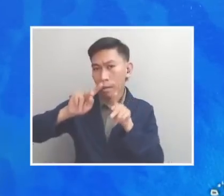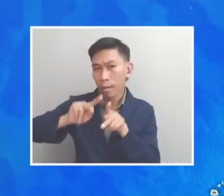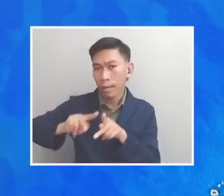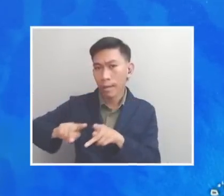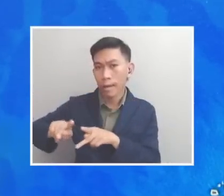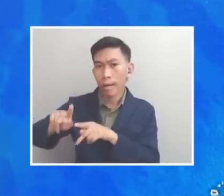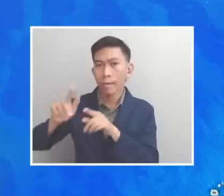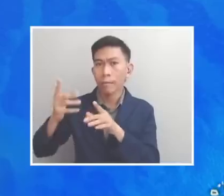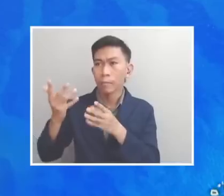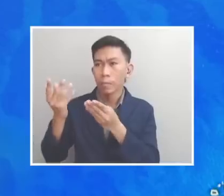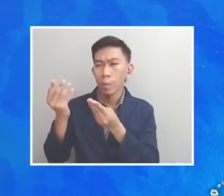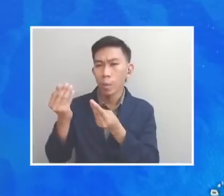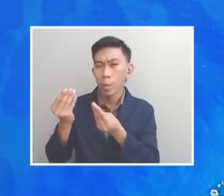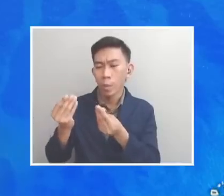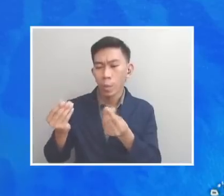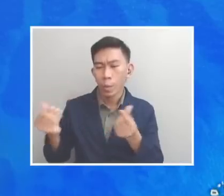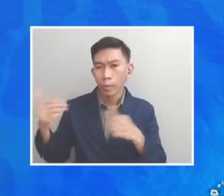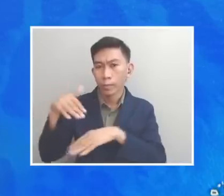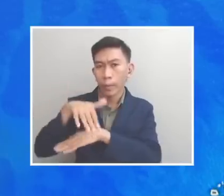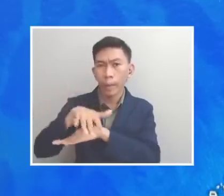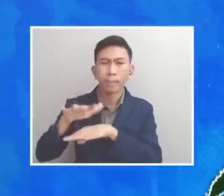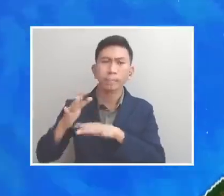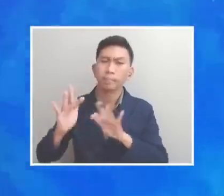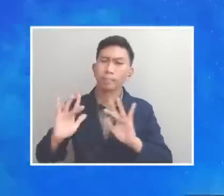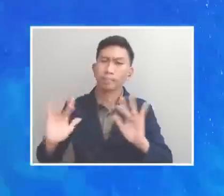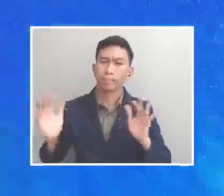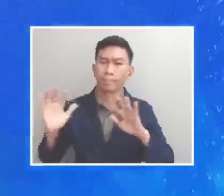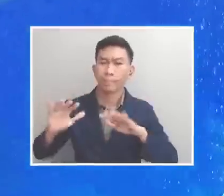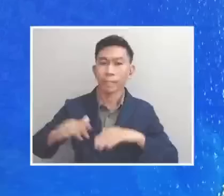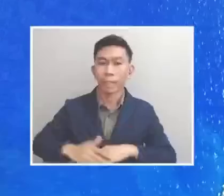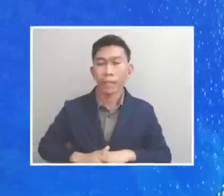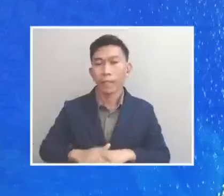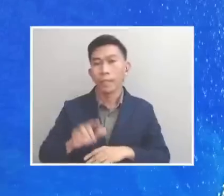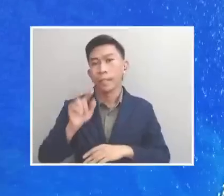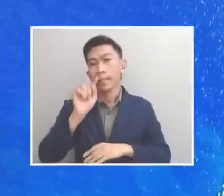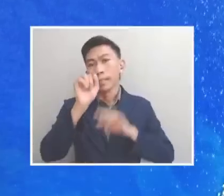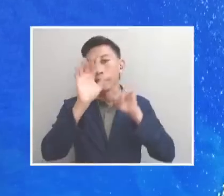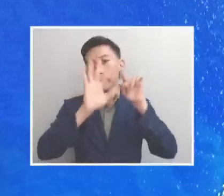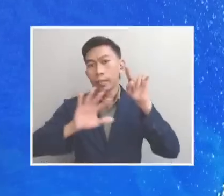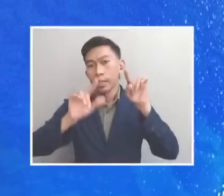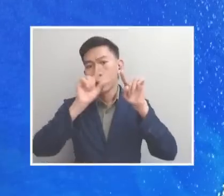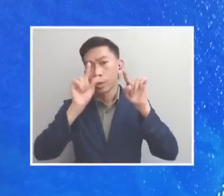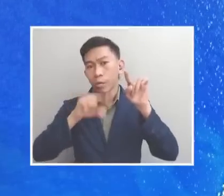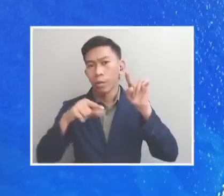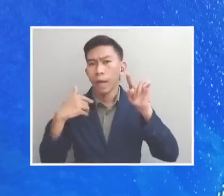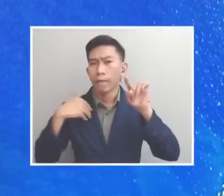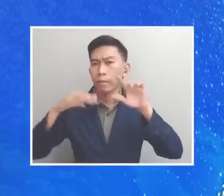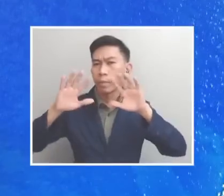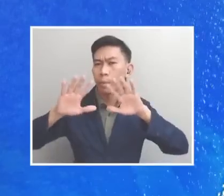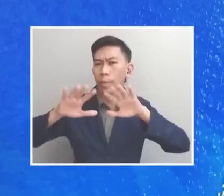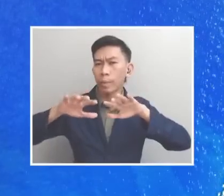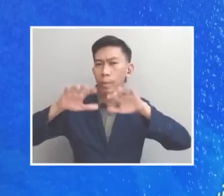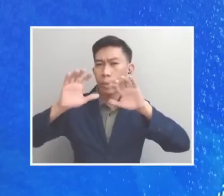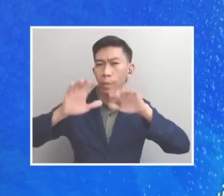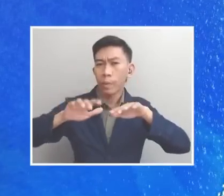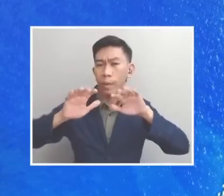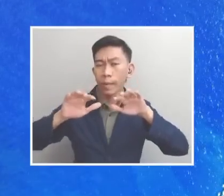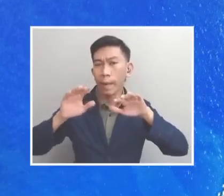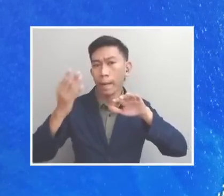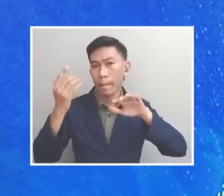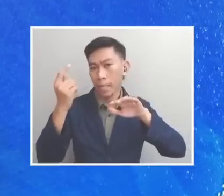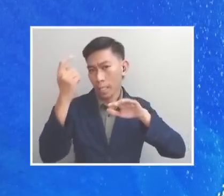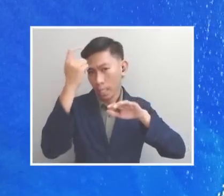pa sumapit ang gabi. Sa Luzon naman, buong araw pang may mga pag-ulang dala ng habagat dito po sa may bahagi ng Batanes, Babuyan